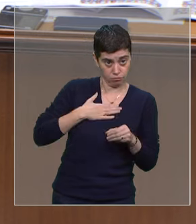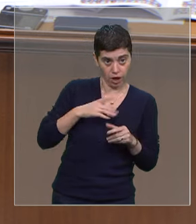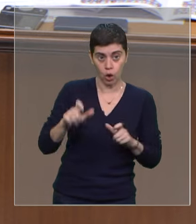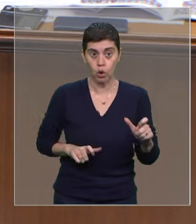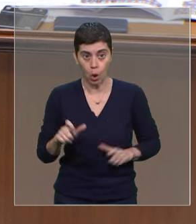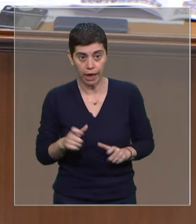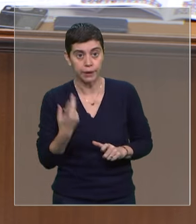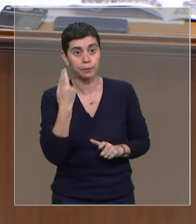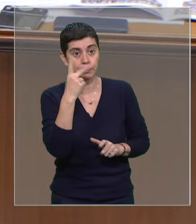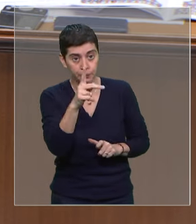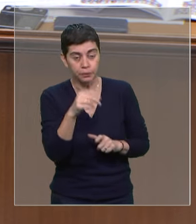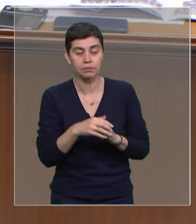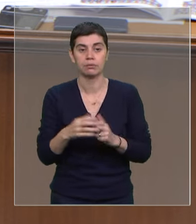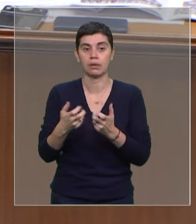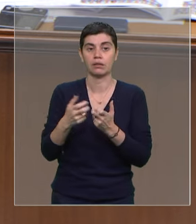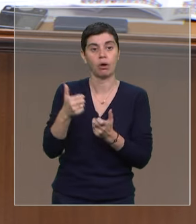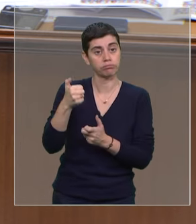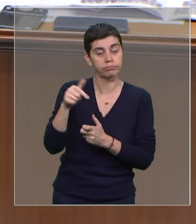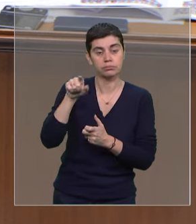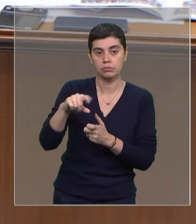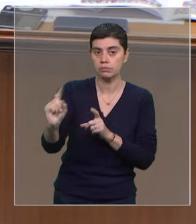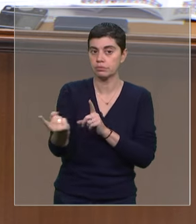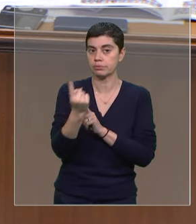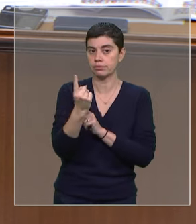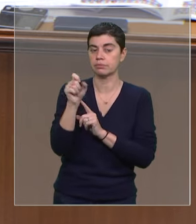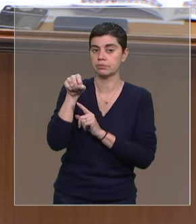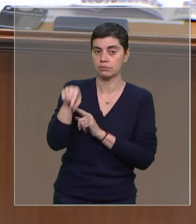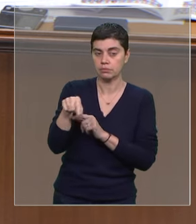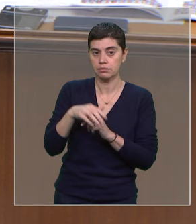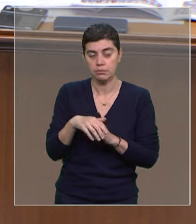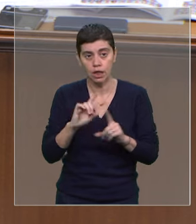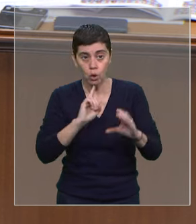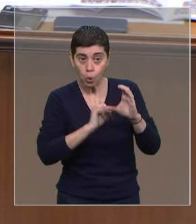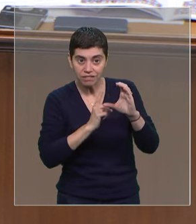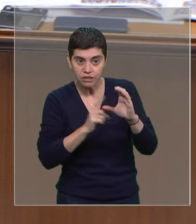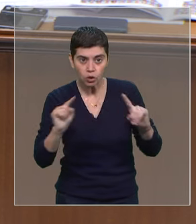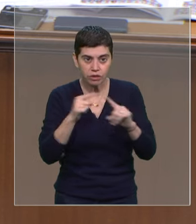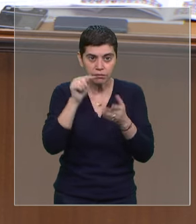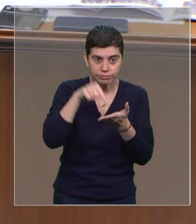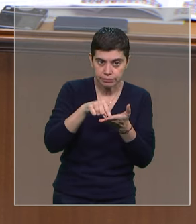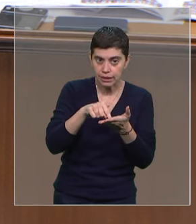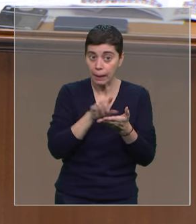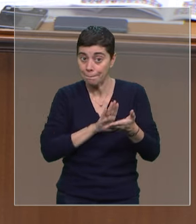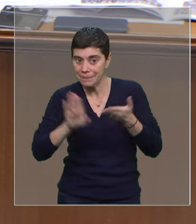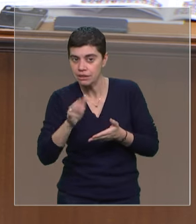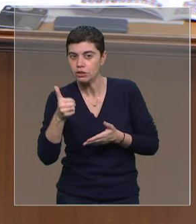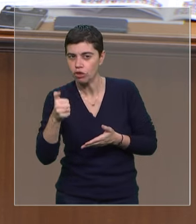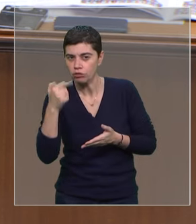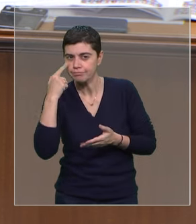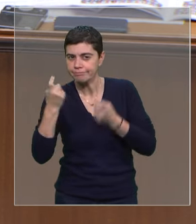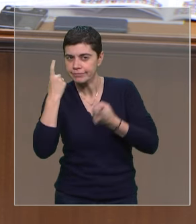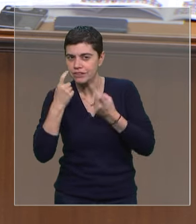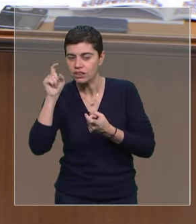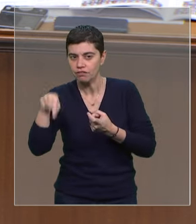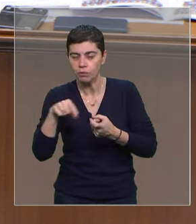collègues ultramarins, et je pense que le coefficient géographique doit aussi embarquer les sujets spécifiques à la Corse. Je voudrais dire simplement